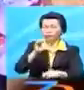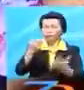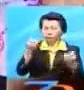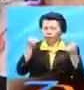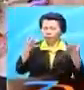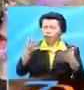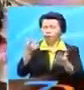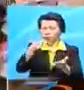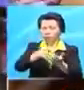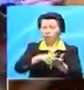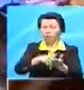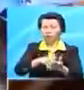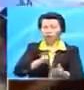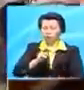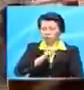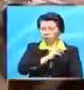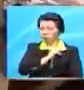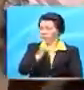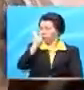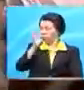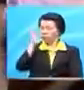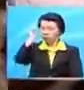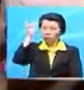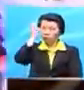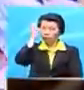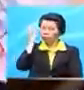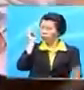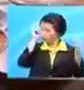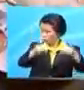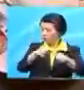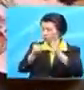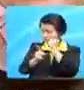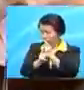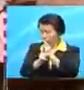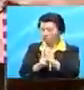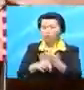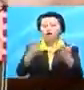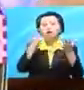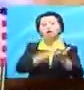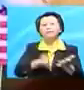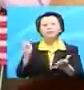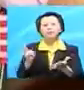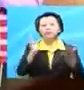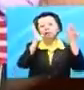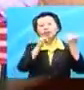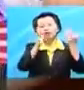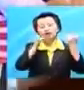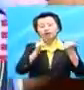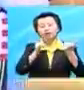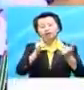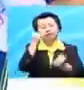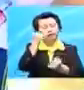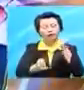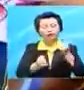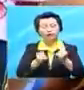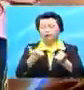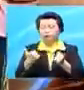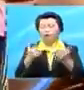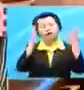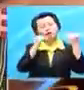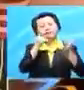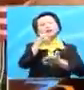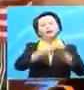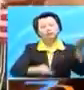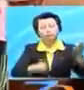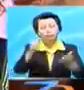banyak lagi menteri-menteri kabinet sama ada persekutuan dan juga negeri akan hadir sama. Apakah harapan Tuan Haji sendiri yang terakhir? Harapan Tuan Haji